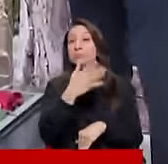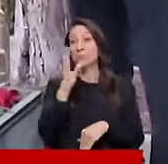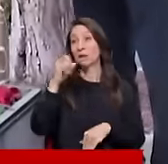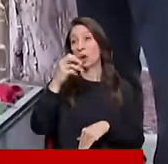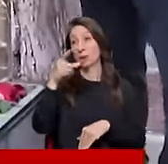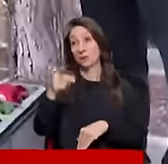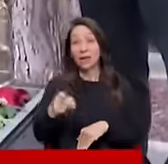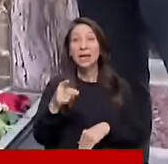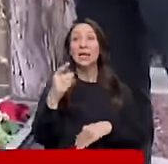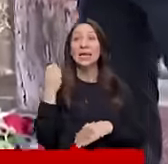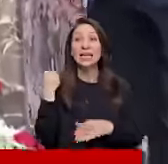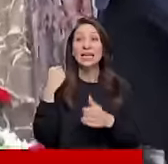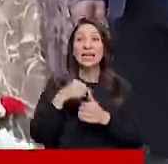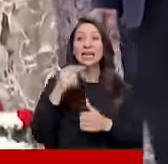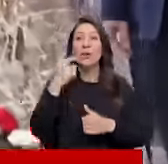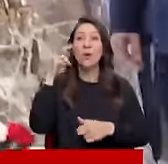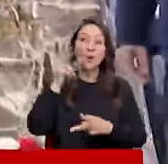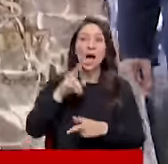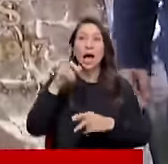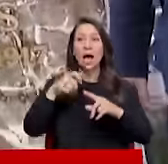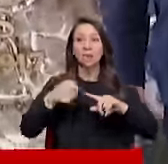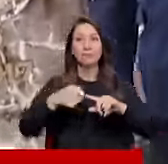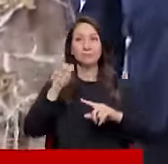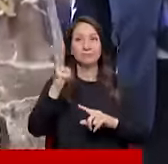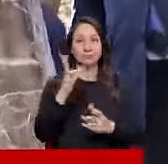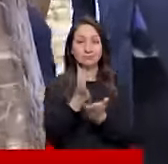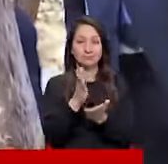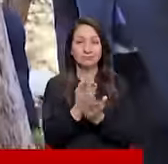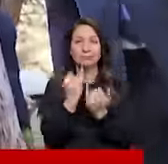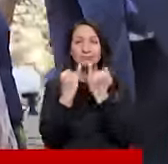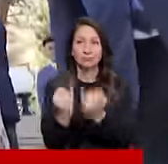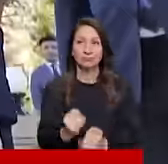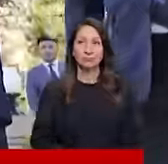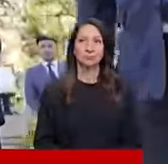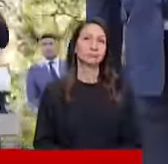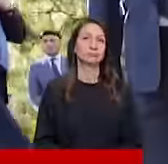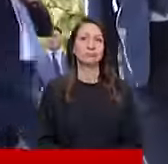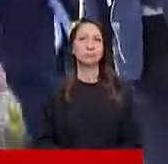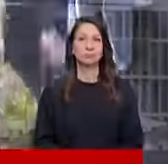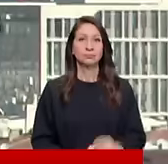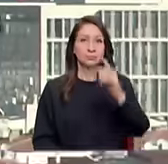belirleyecek. Yeni Günde de vefatının yıl dönümü nedeniyle Alparslan Türkeş'in kabrini ziyaret etti.